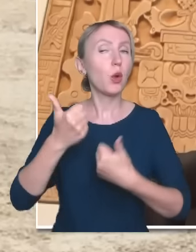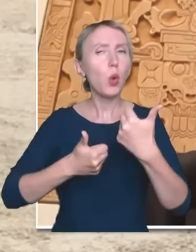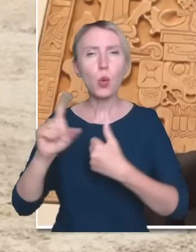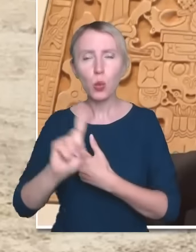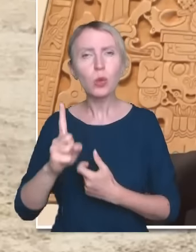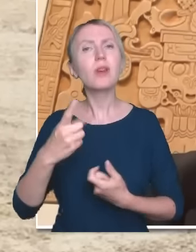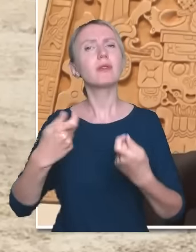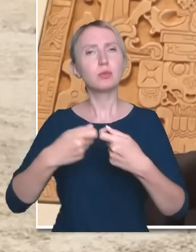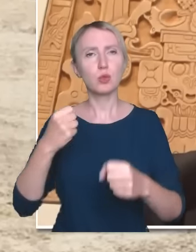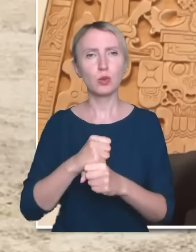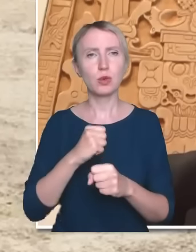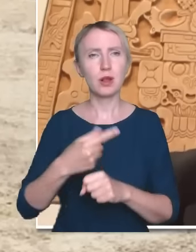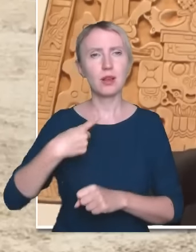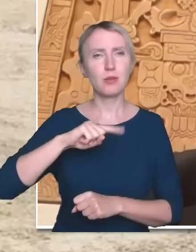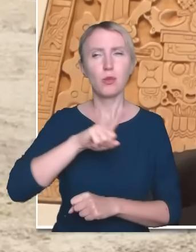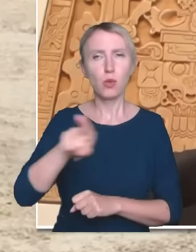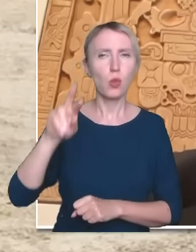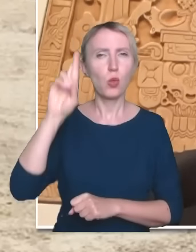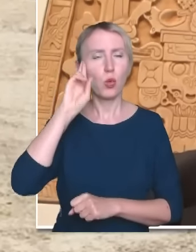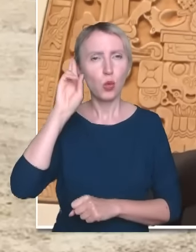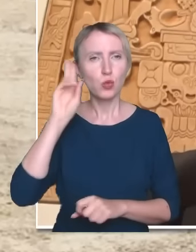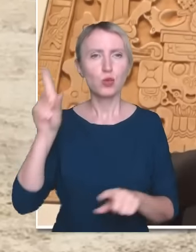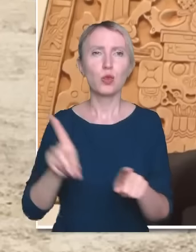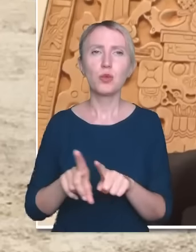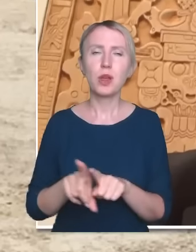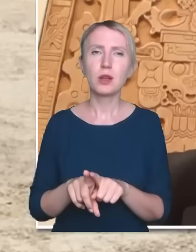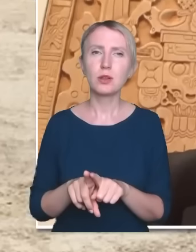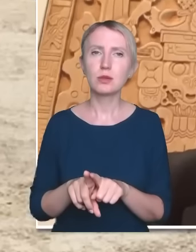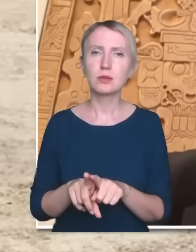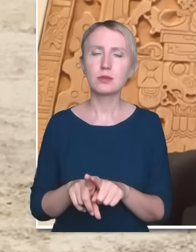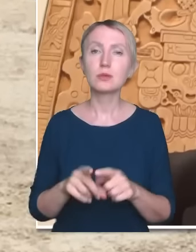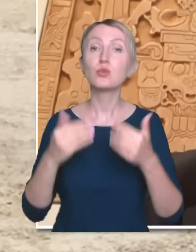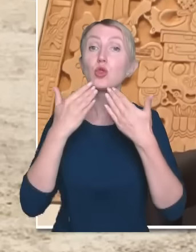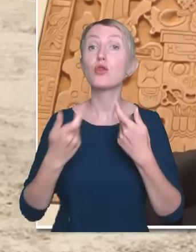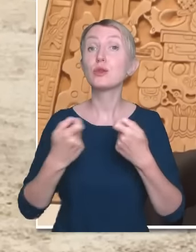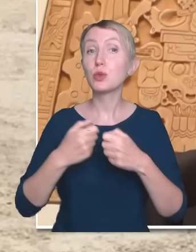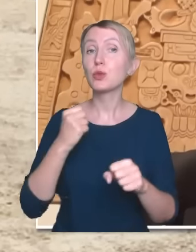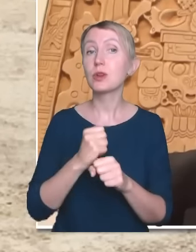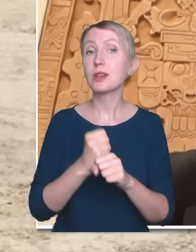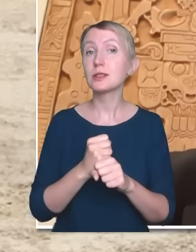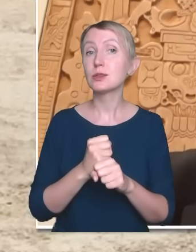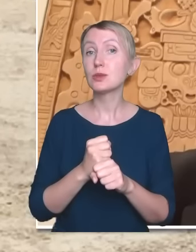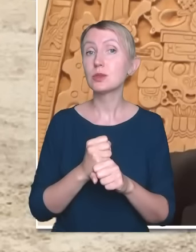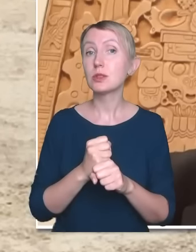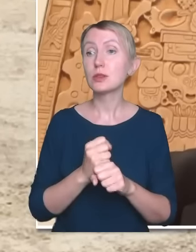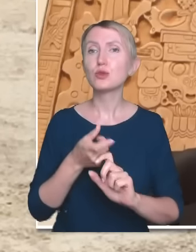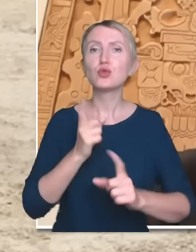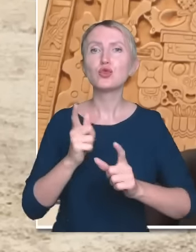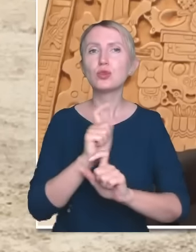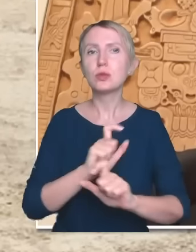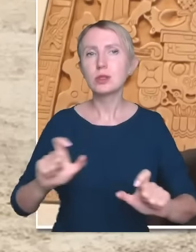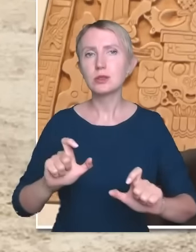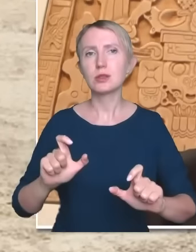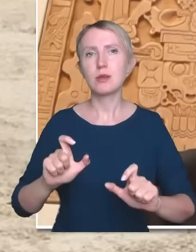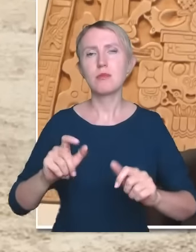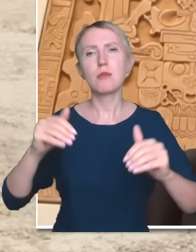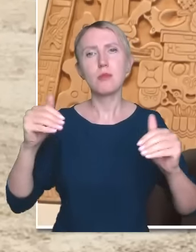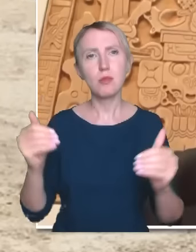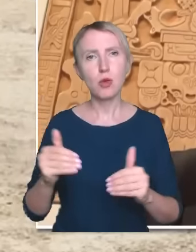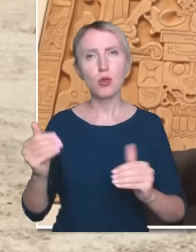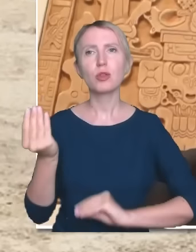ponieważ doskonale rozumieją, że dzięki temu w bardzo skończonym czasie możemy o